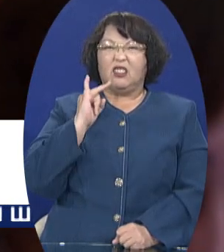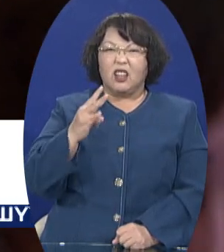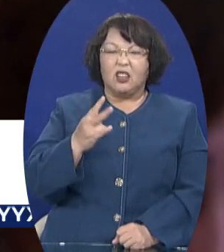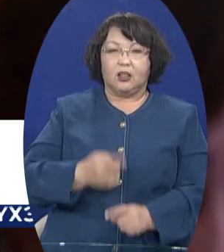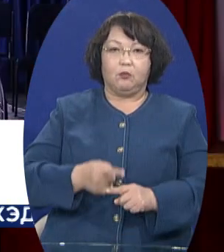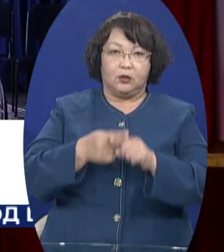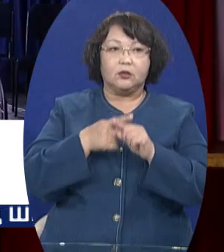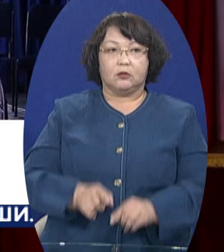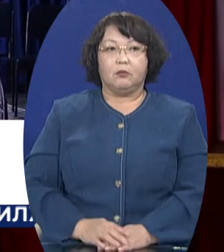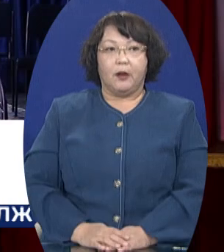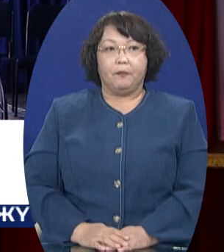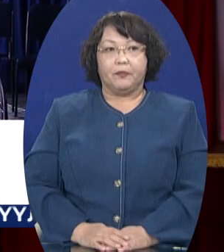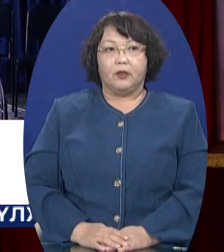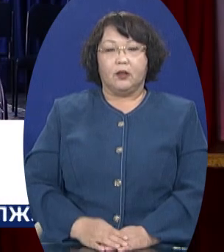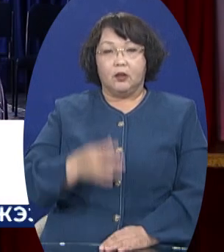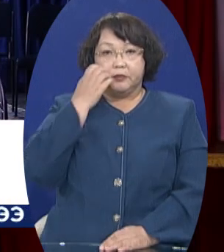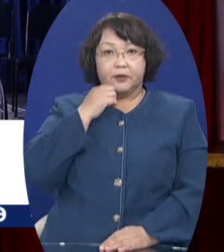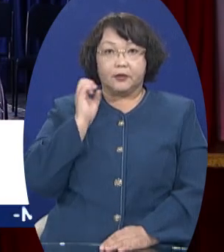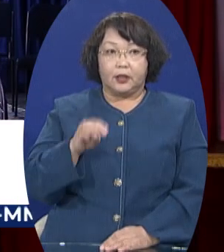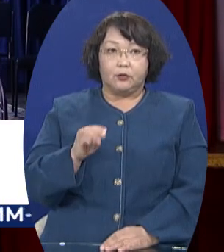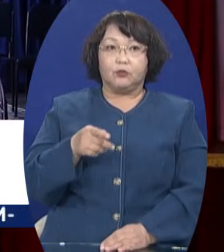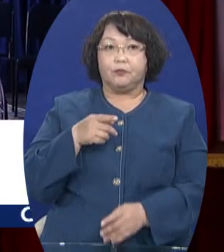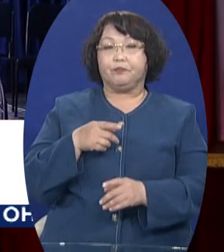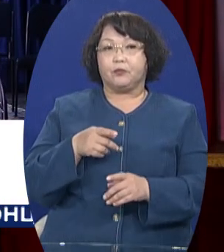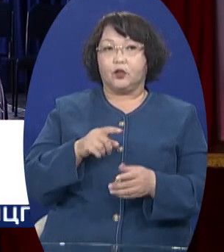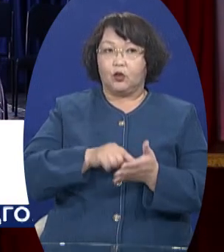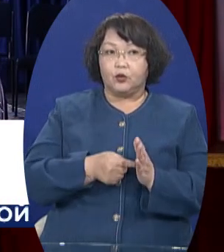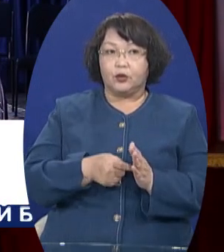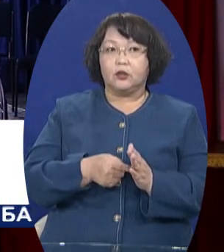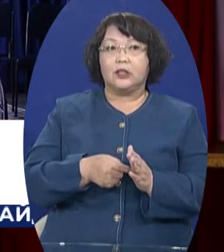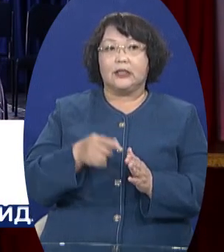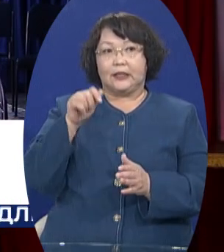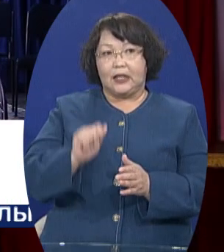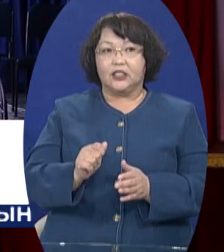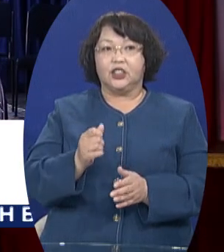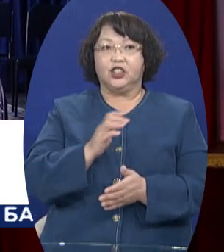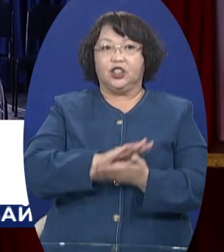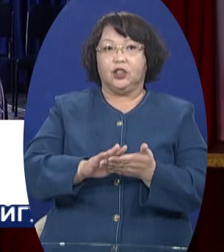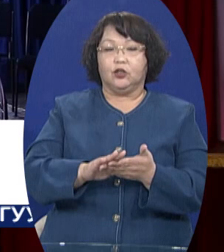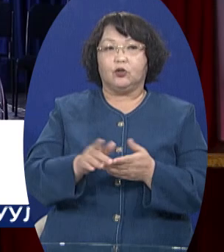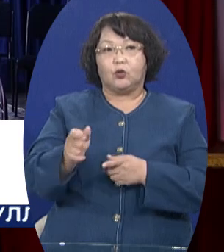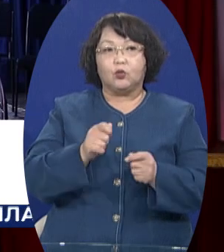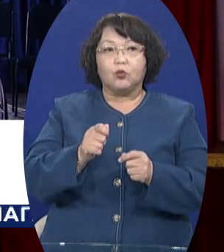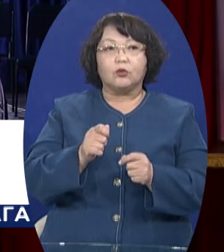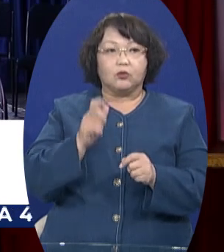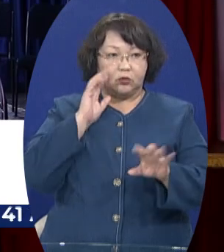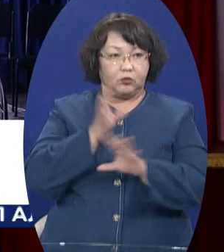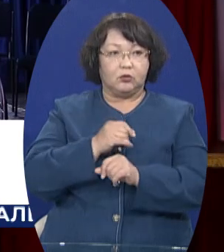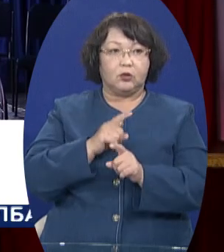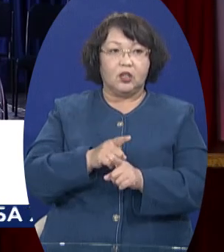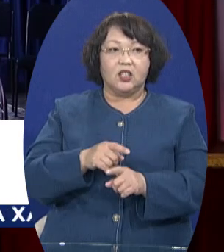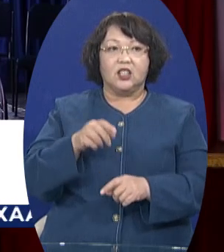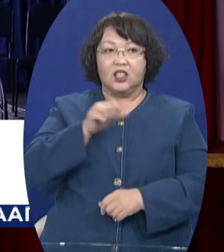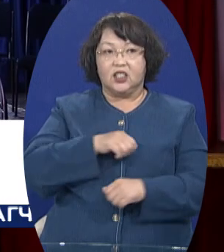танилцуулсан. А тэтгэвэр бодоход одоо гэрэлэг цалин шинэ итгэлцүүрээр одоо иргэдийн тэтгэврийг бодох за тэтгэврийн